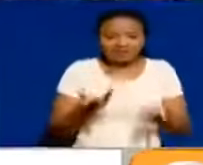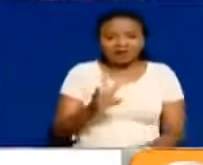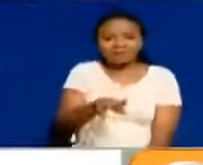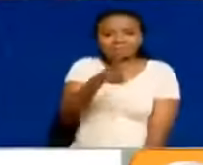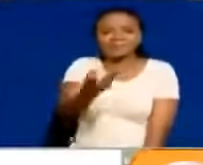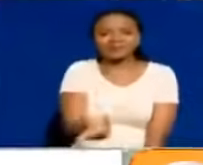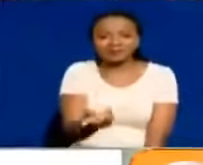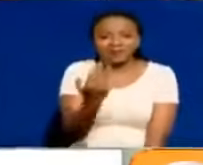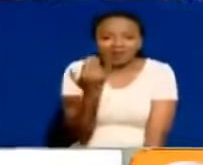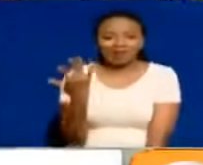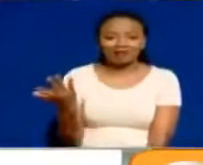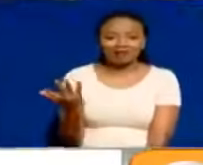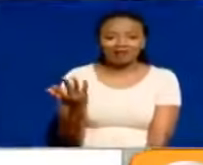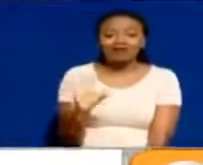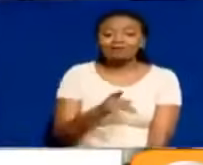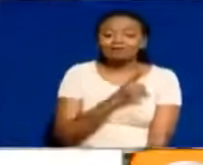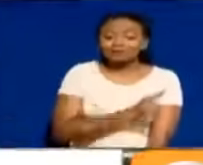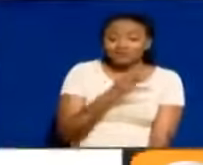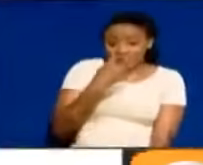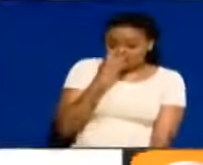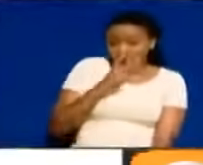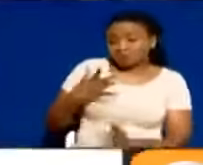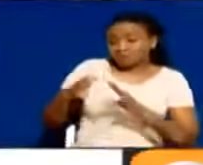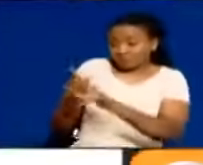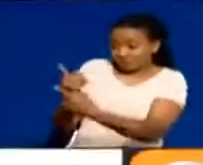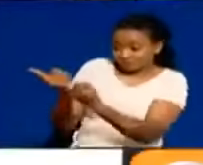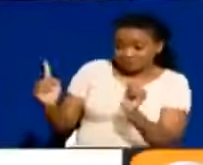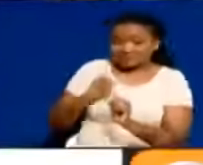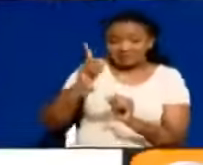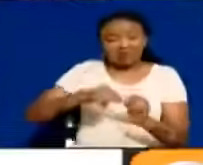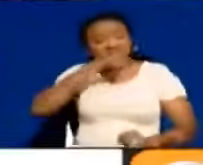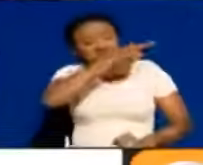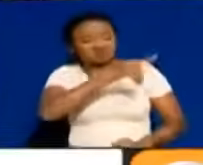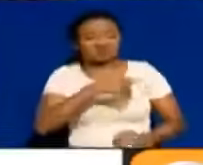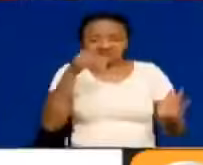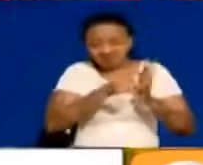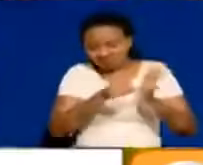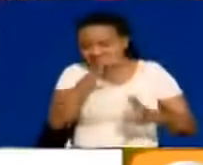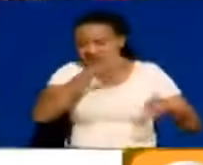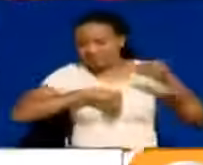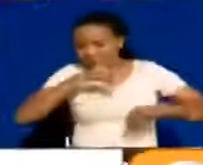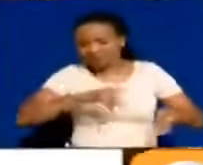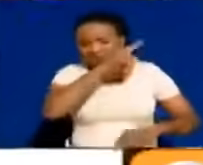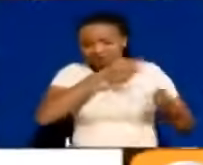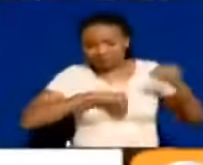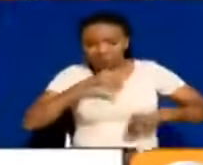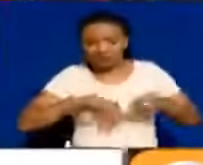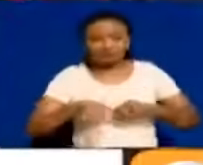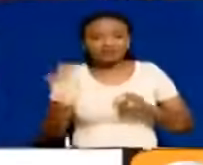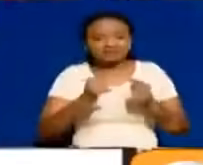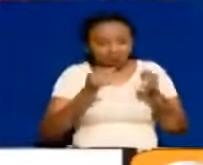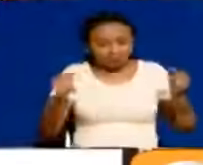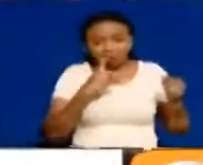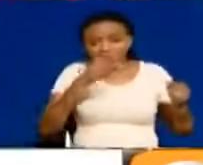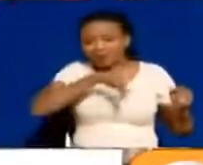muda mrefu naibu wa rais amekuwa kiandamwa na jinamizi la kuhusika na ufisadi, sakata baada ya sakata, huku wapinzani wake akiwemo kinara